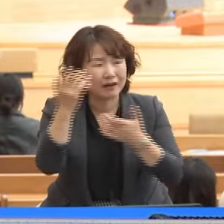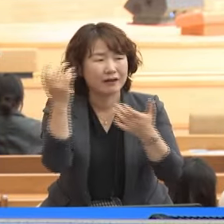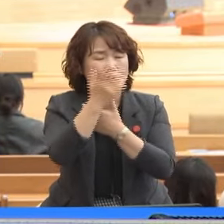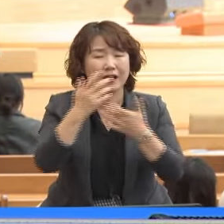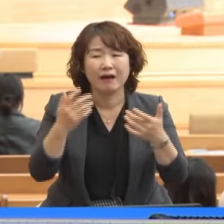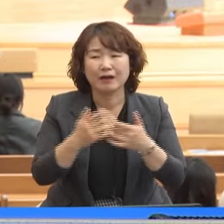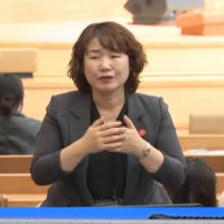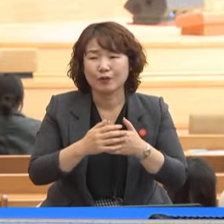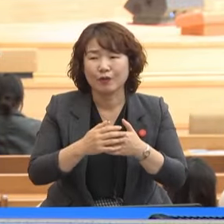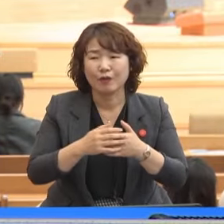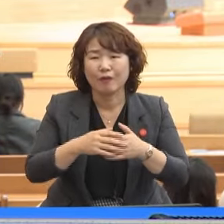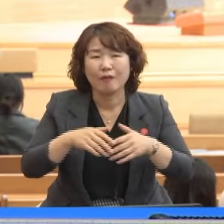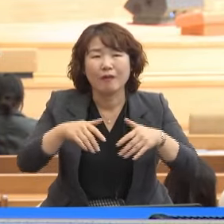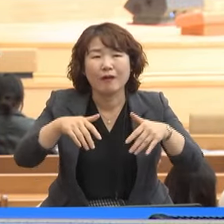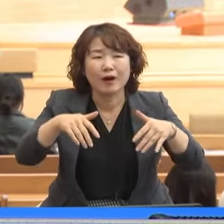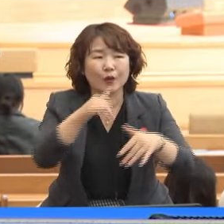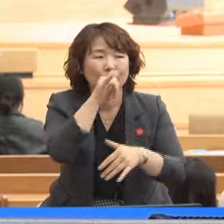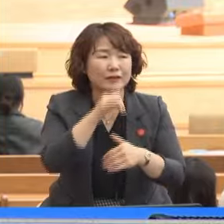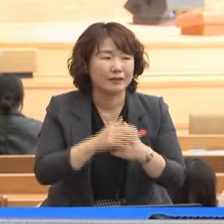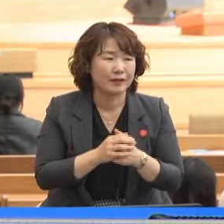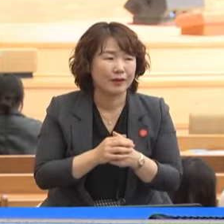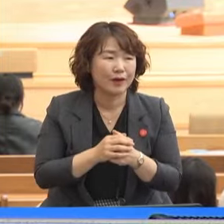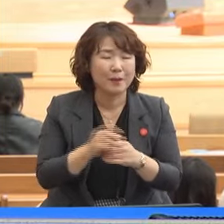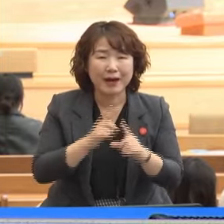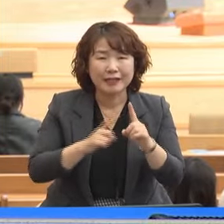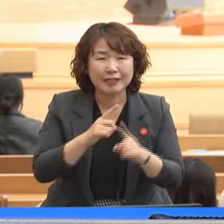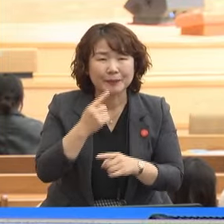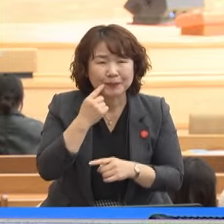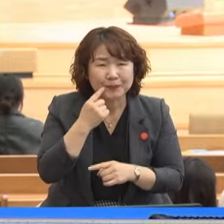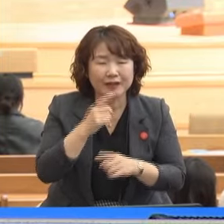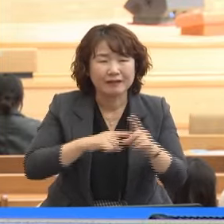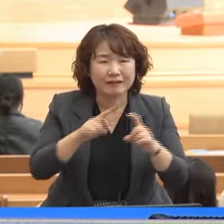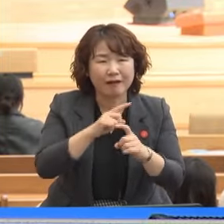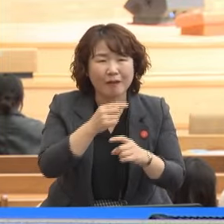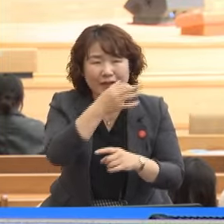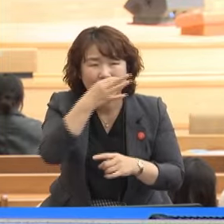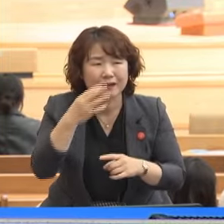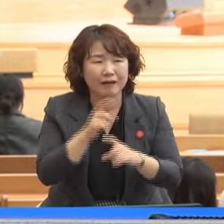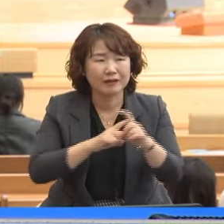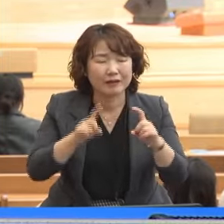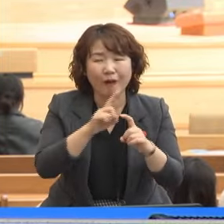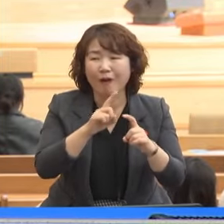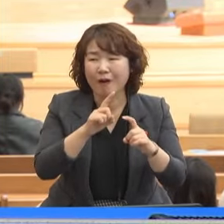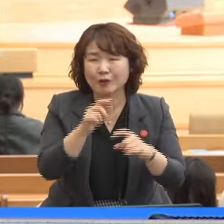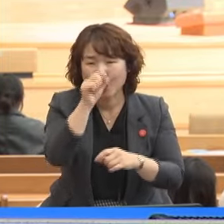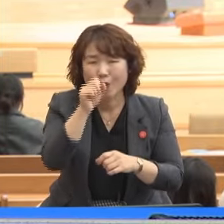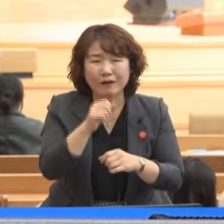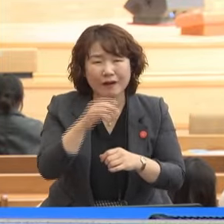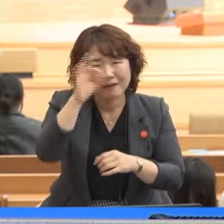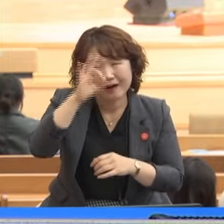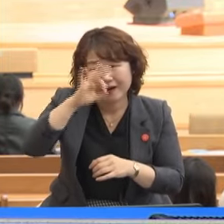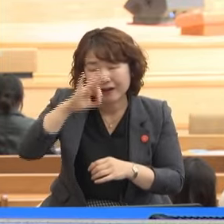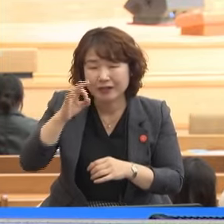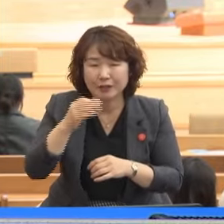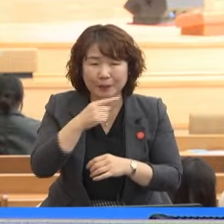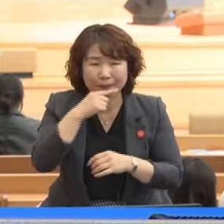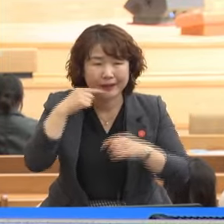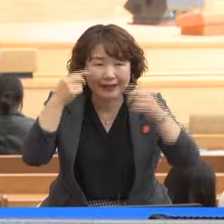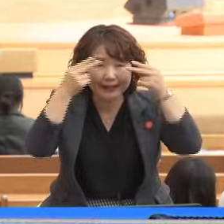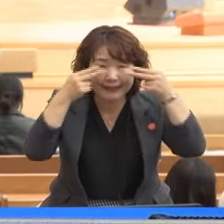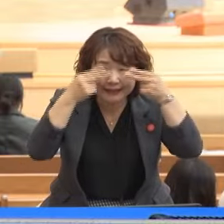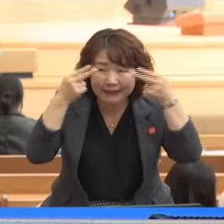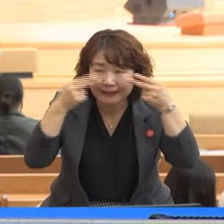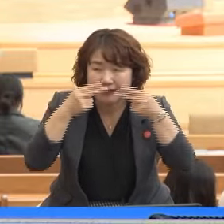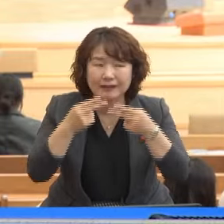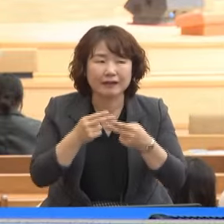흐느적거리고 있다고 해도 과언이 아니에요. 막 더 짜릿한 거, 막 더 흥분되는 거, 그걸 막 찾아가지고 막 충혈된 눈으로